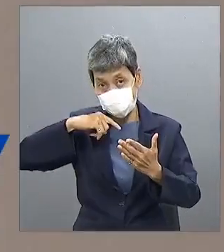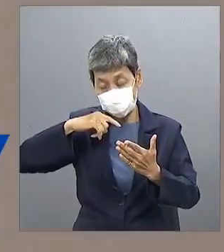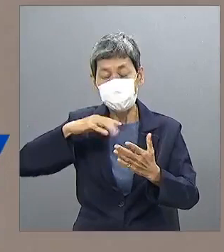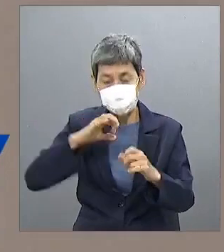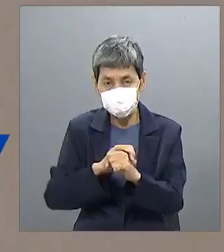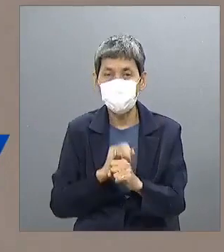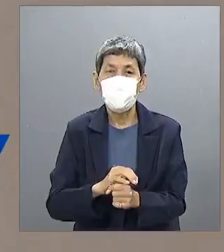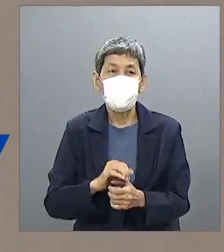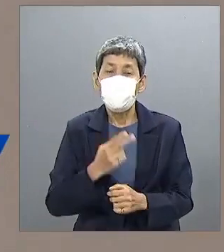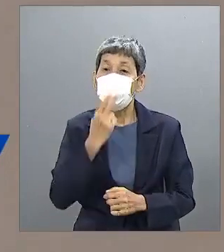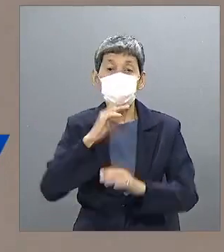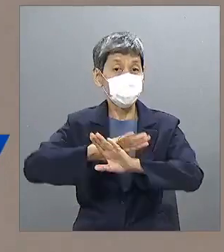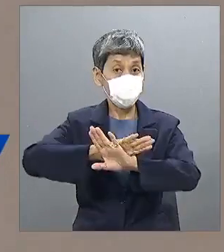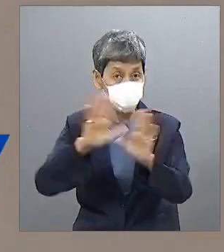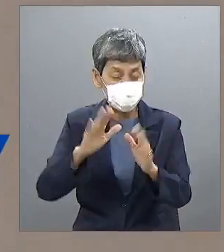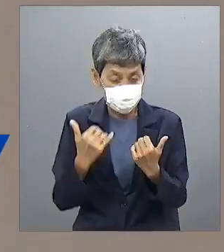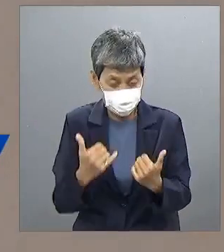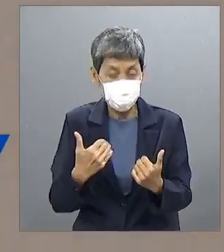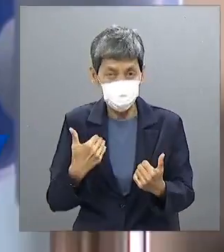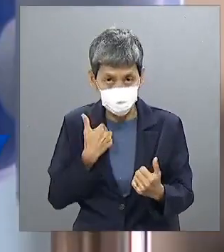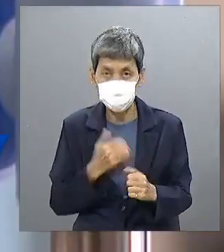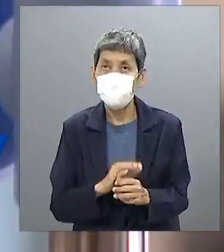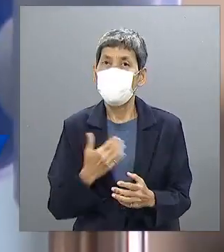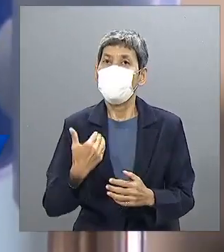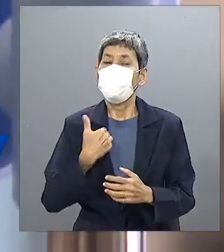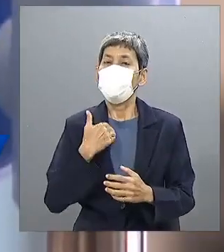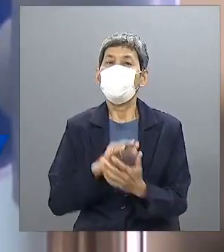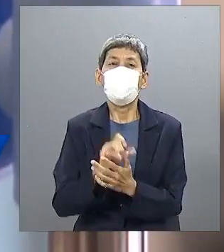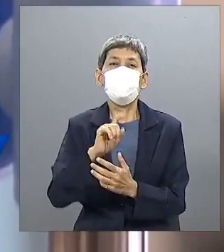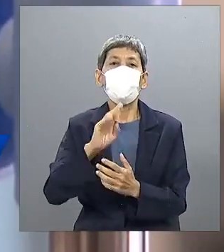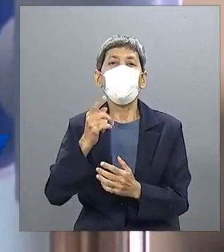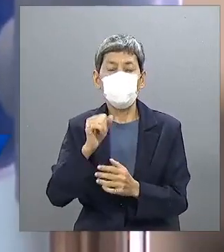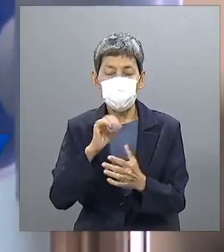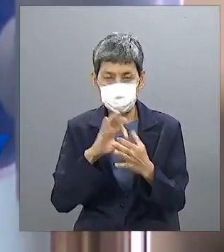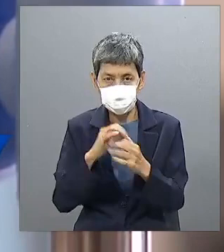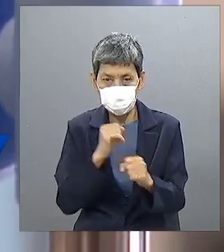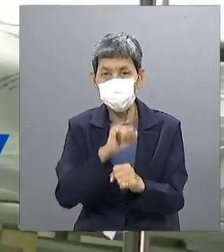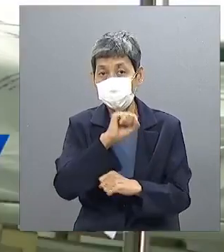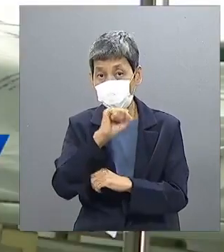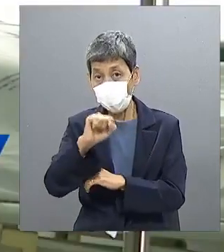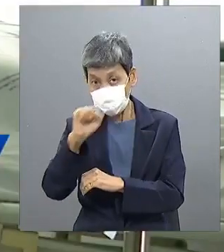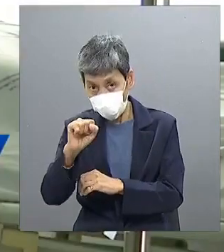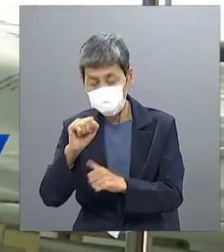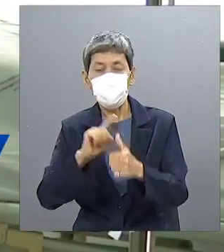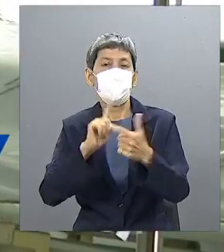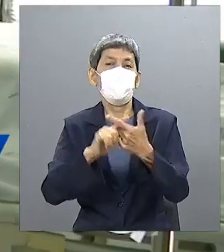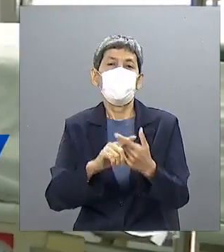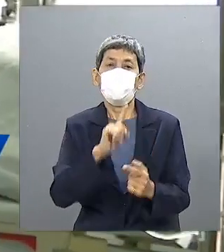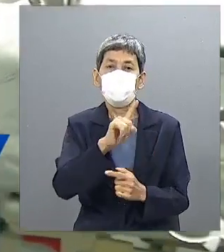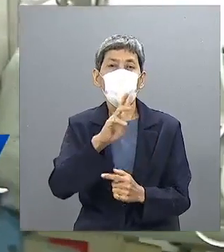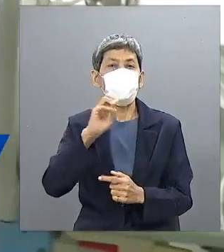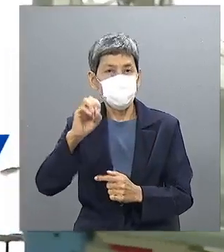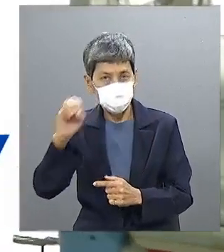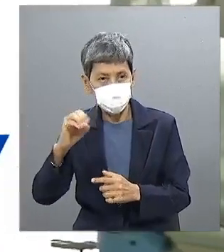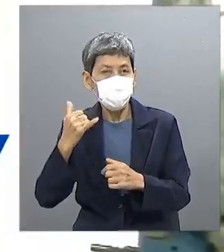เลิกบุหรี่เนี้ยเรามีทั้งสสนะครับสำนักงานกองทุนสนับสนุนการสร้างเสริมสุขภาพนะครับ 1600นะครับที่เป็นเลขหมาย